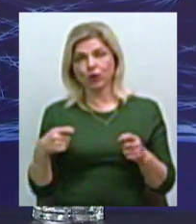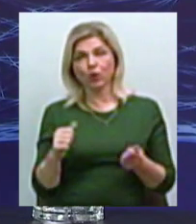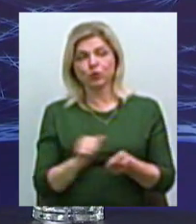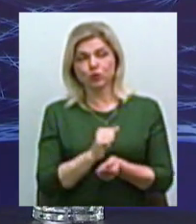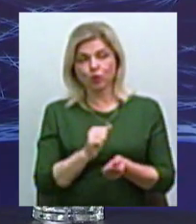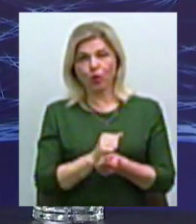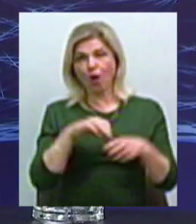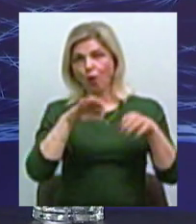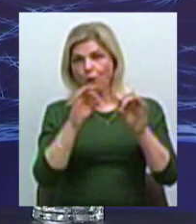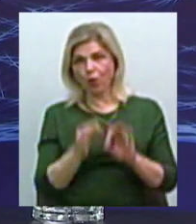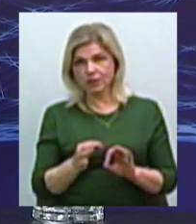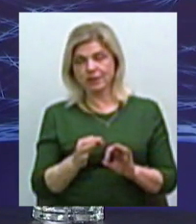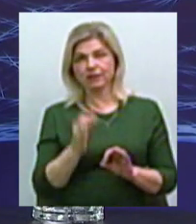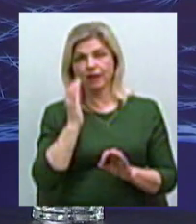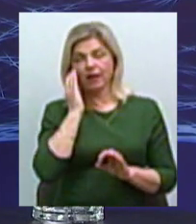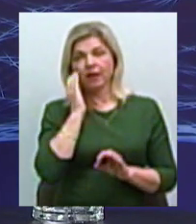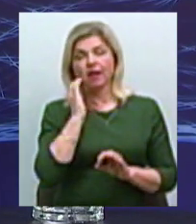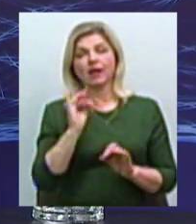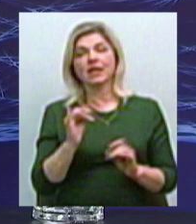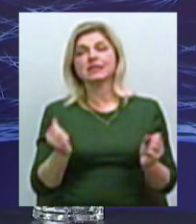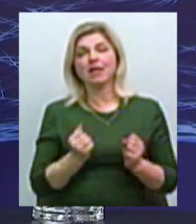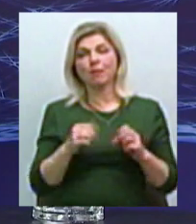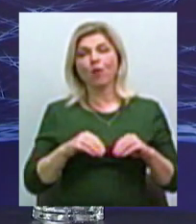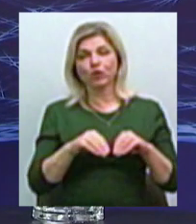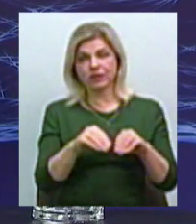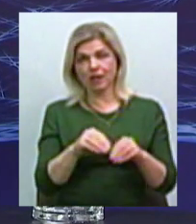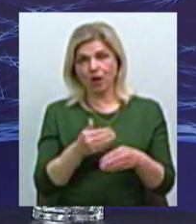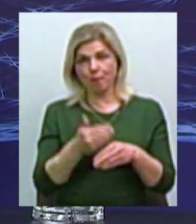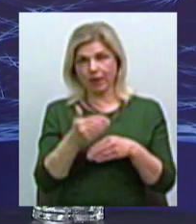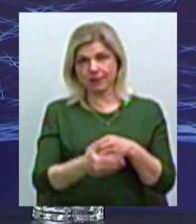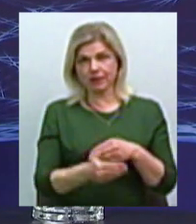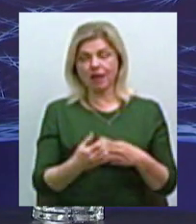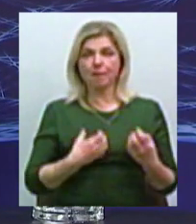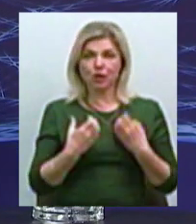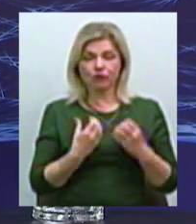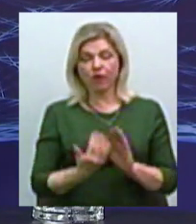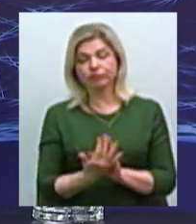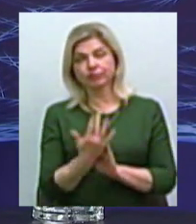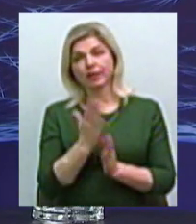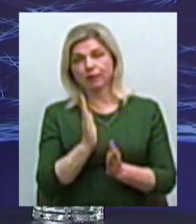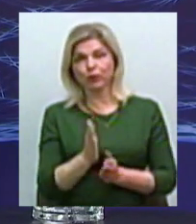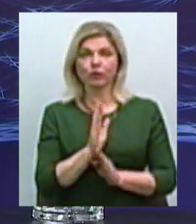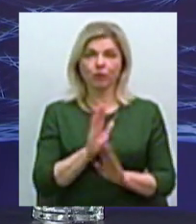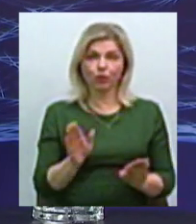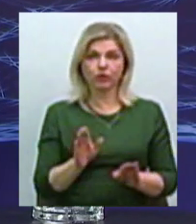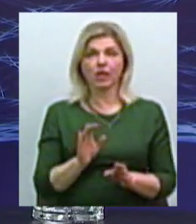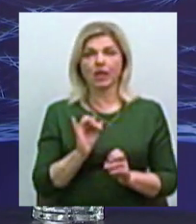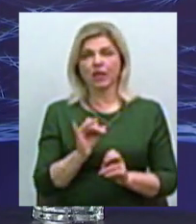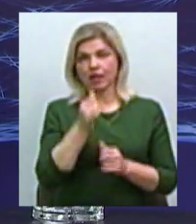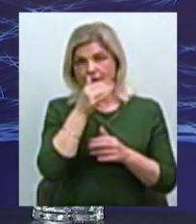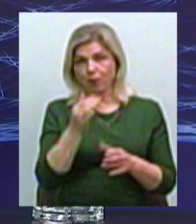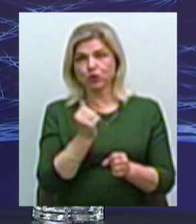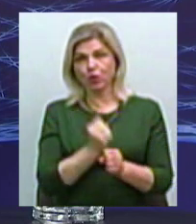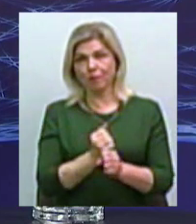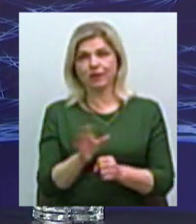суха осінь, затяжна зиму, озиму сіяли дуже пізно і переживали, чи зійде, чи не зійде. І виходить, ми не змогли це зробити